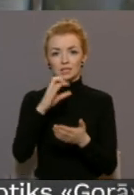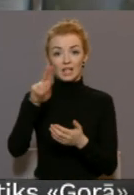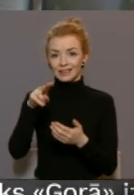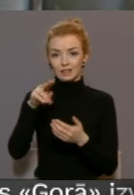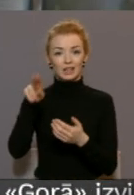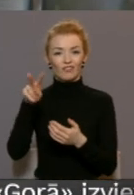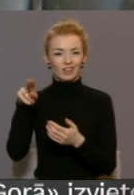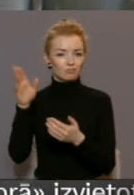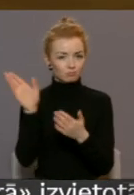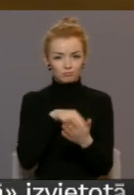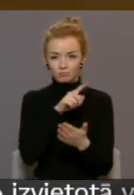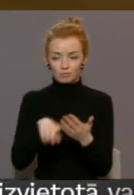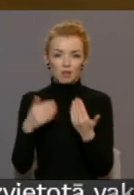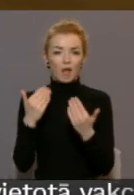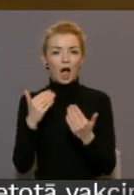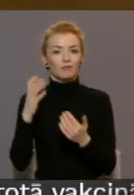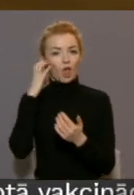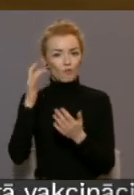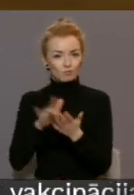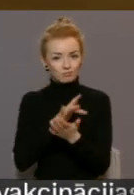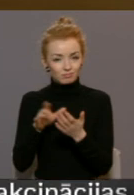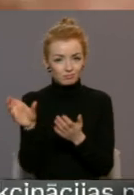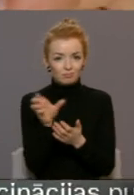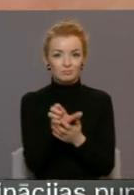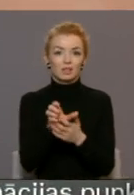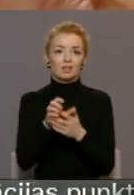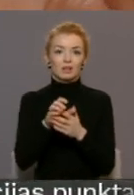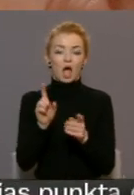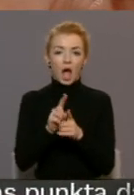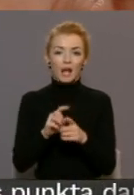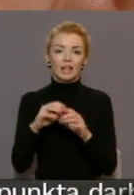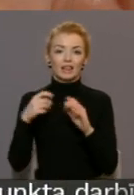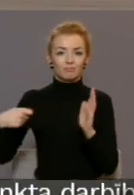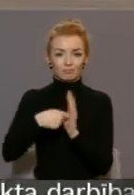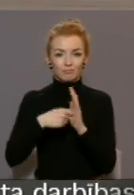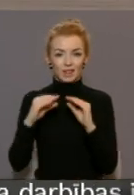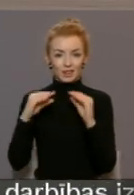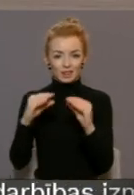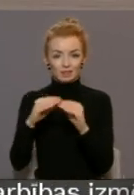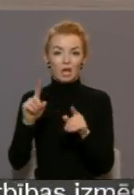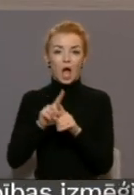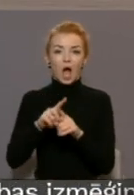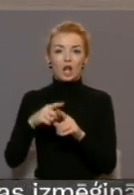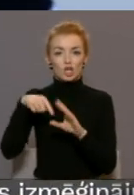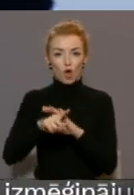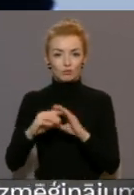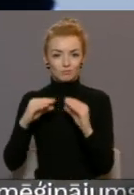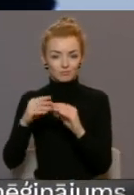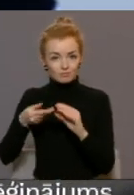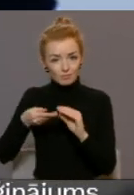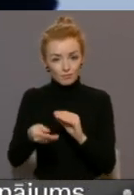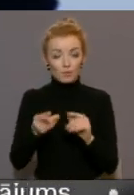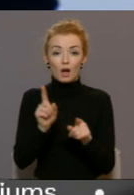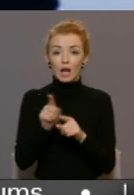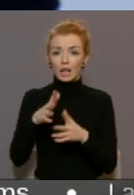nomainot ar tādiem datu nesējiem kā viedtālruņi, datoru cietie un ārējie cietie diski. Vislielākās diskusijas raisījusi ideja datu